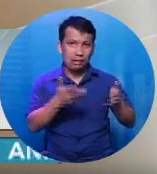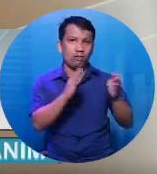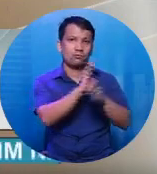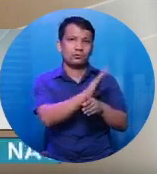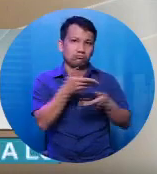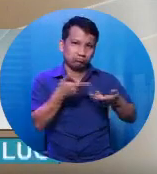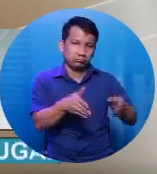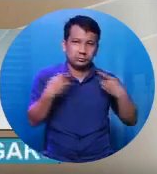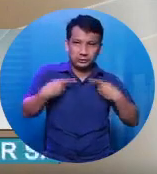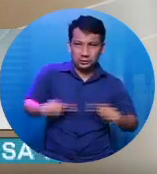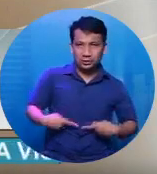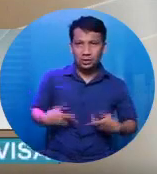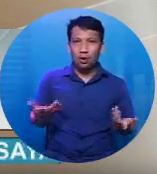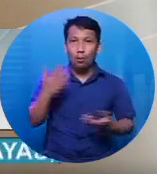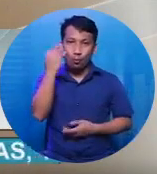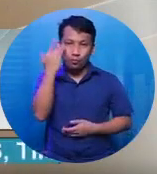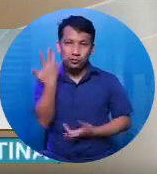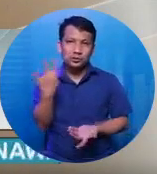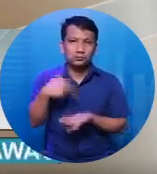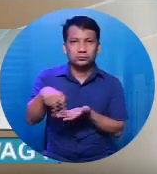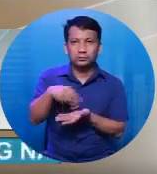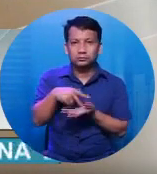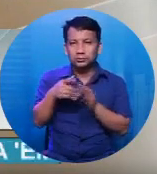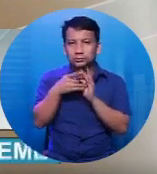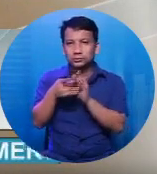Kaya mo pinasuot sapagkat meron kayong relasyon.